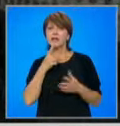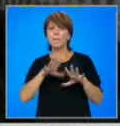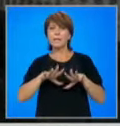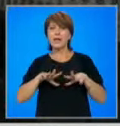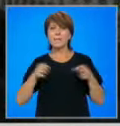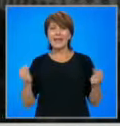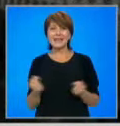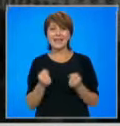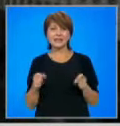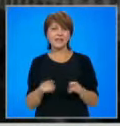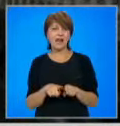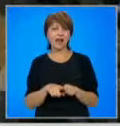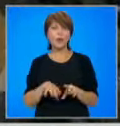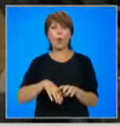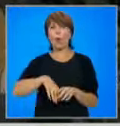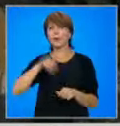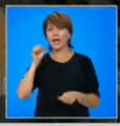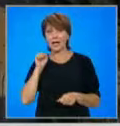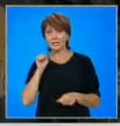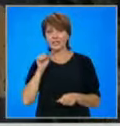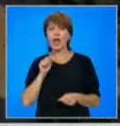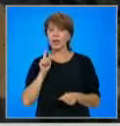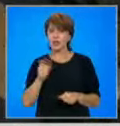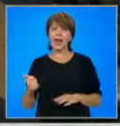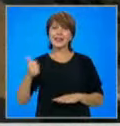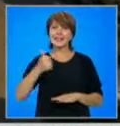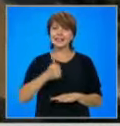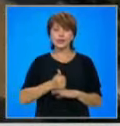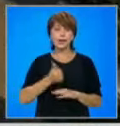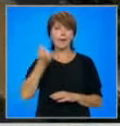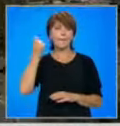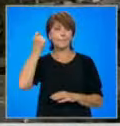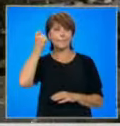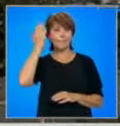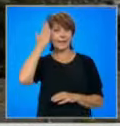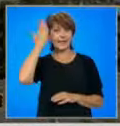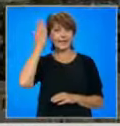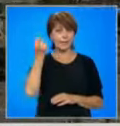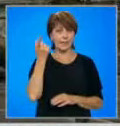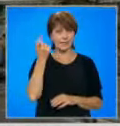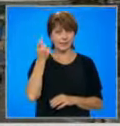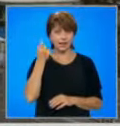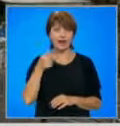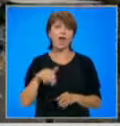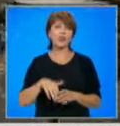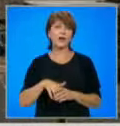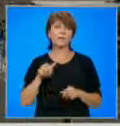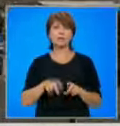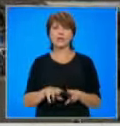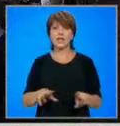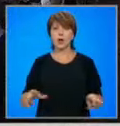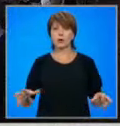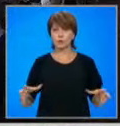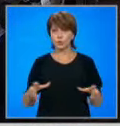като отказ да излъчи министър-председател, да издаде указ, да разпусне това нещастно Народно събрание. То е